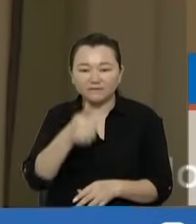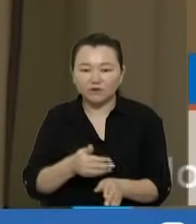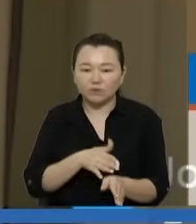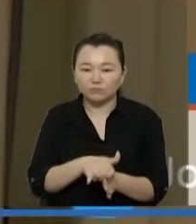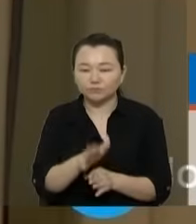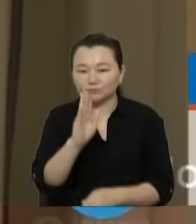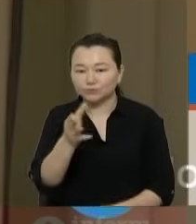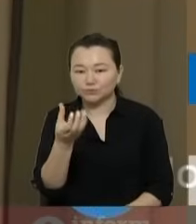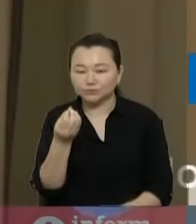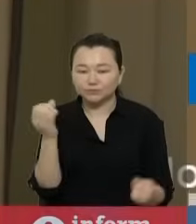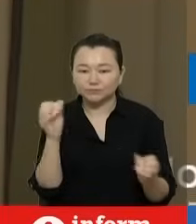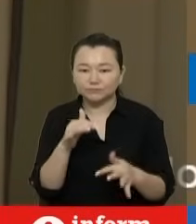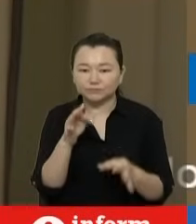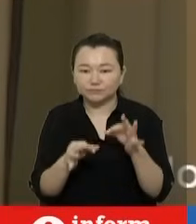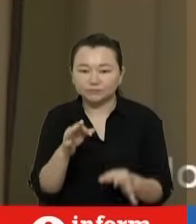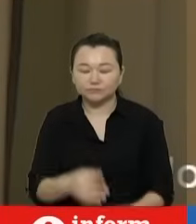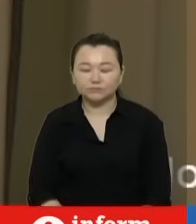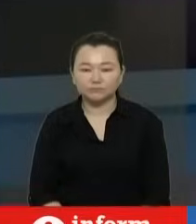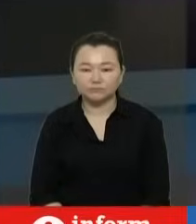Оксана Матасова, Рамиль Дусумов, Информбюро.